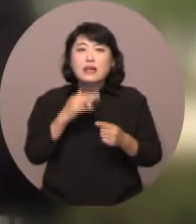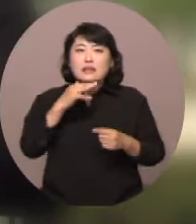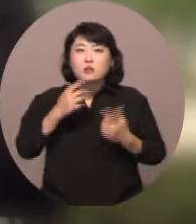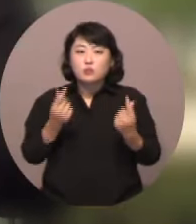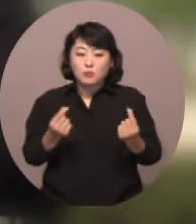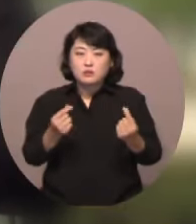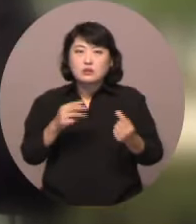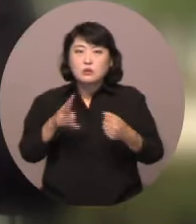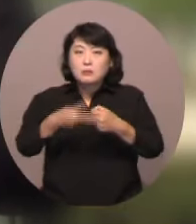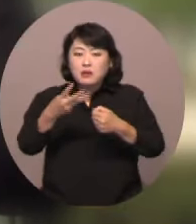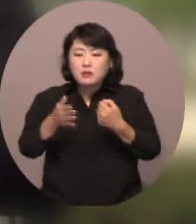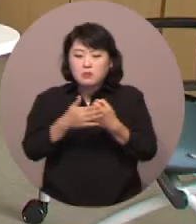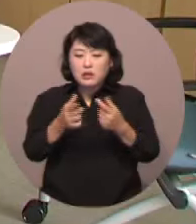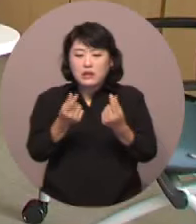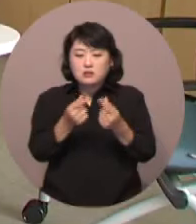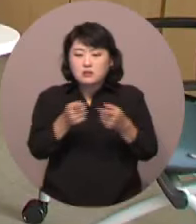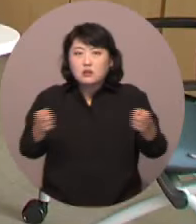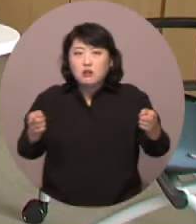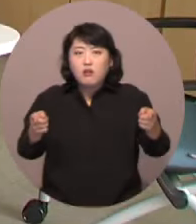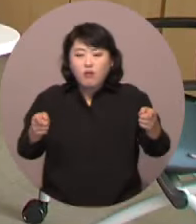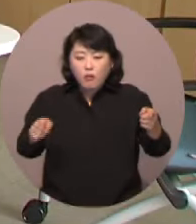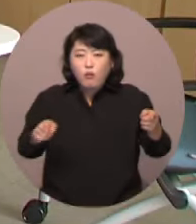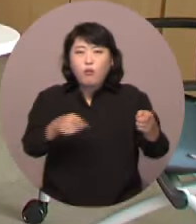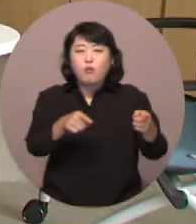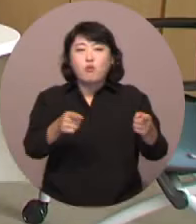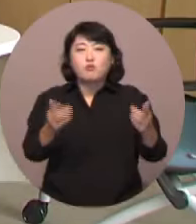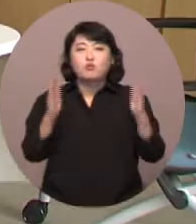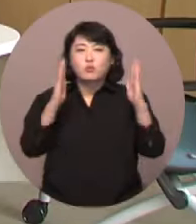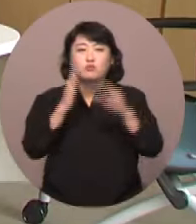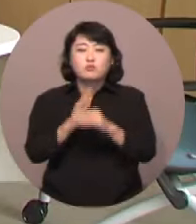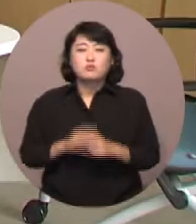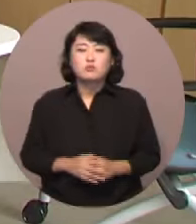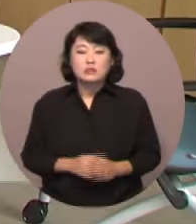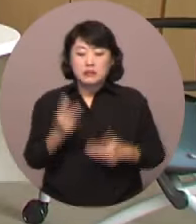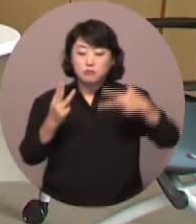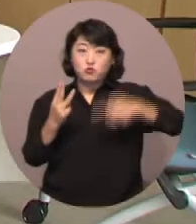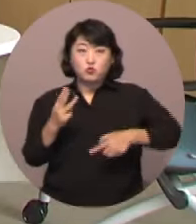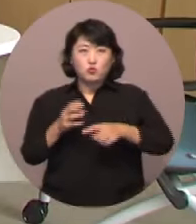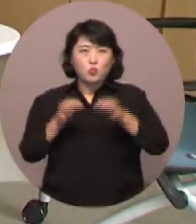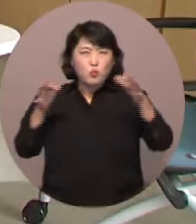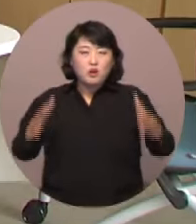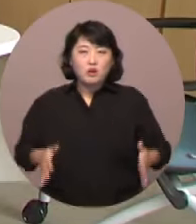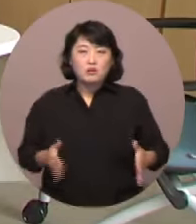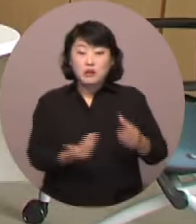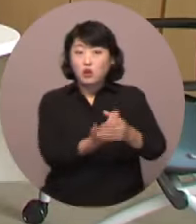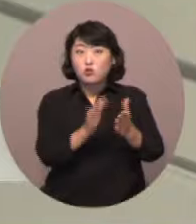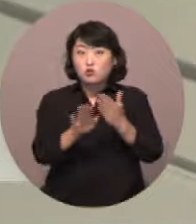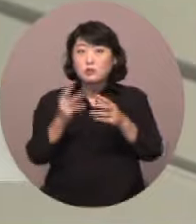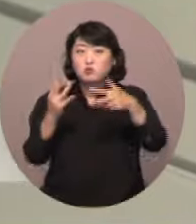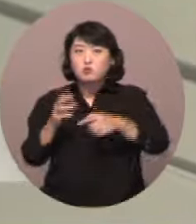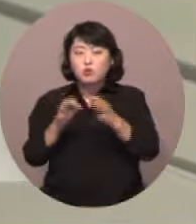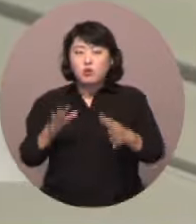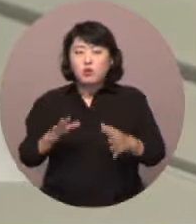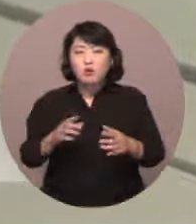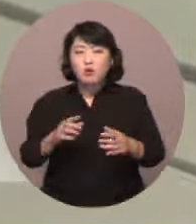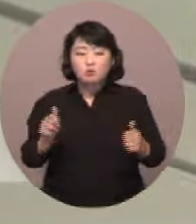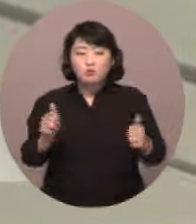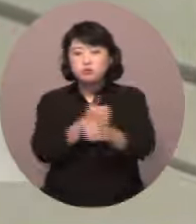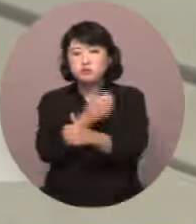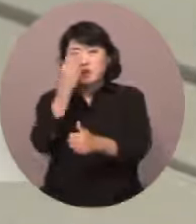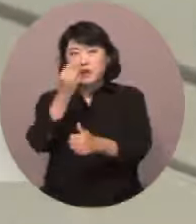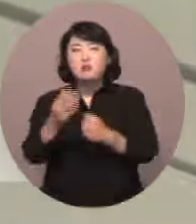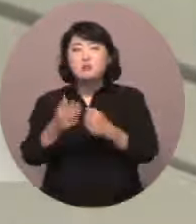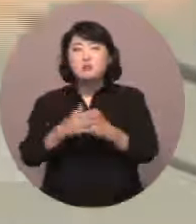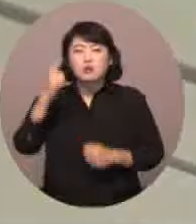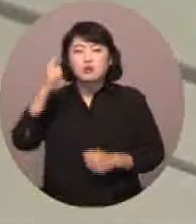것으로 확인됐습니다. 두 학생은 사건 발생 3주가 되도록 교내에서 수시로 마주치고 있다며